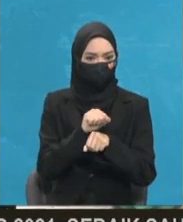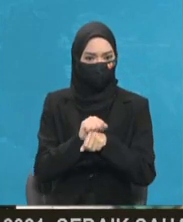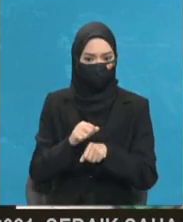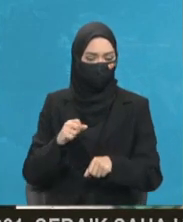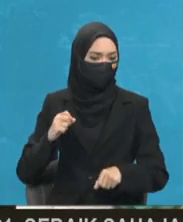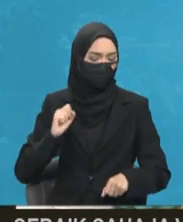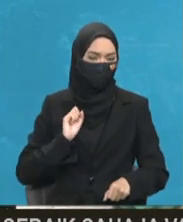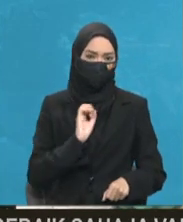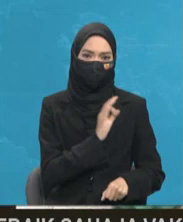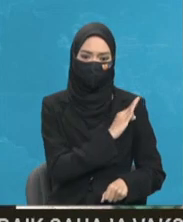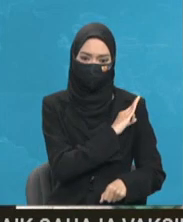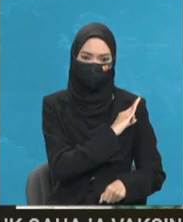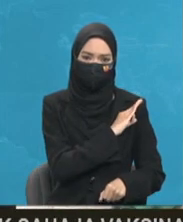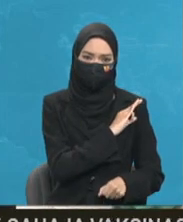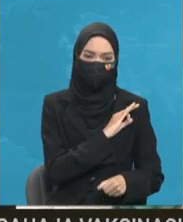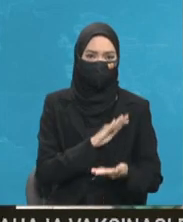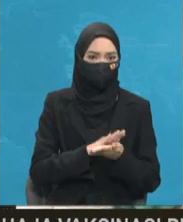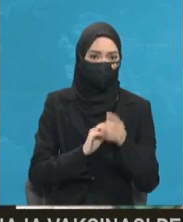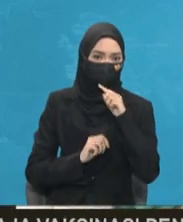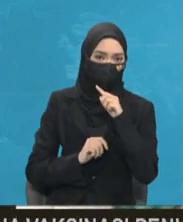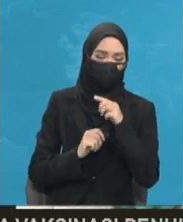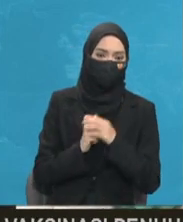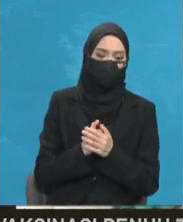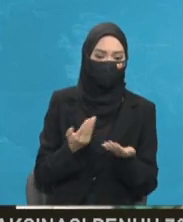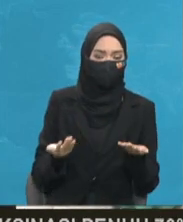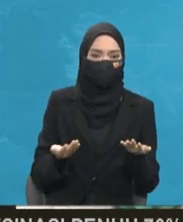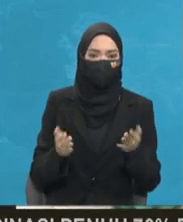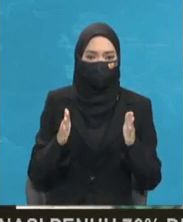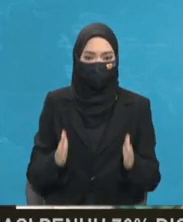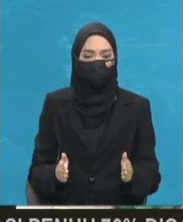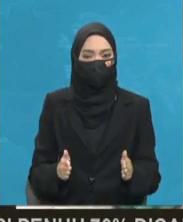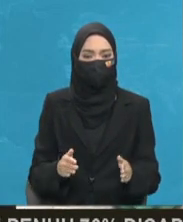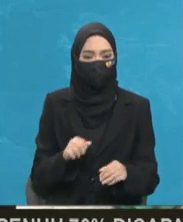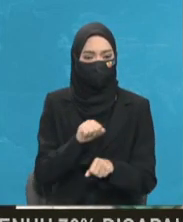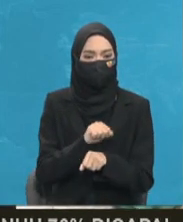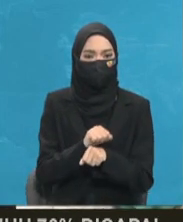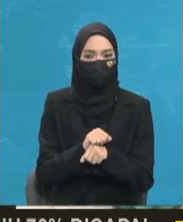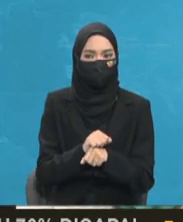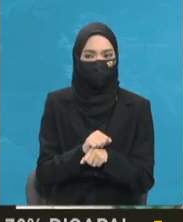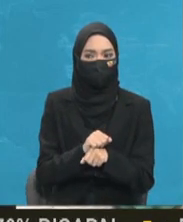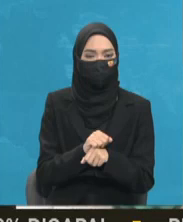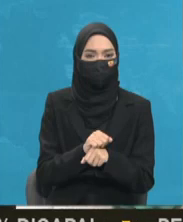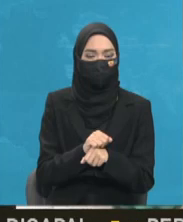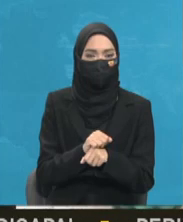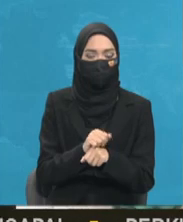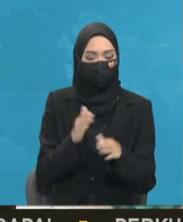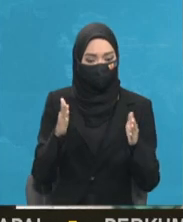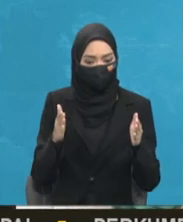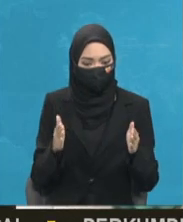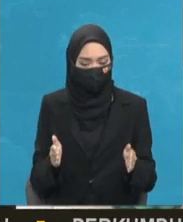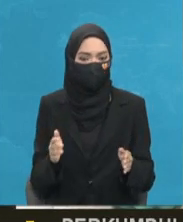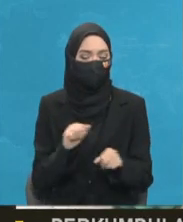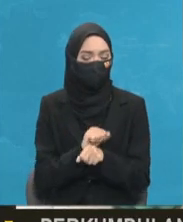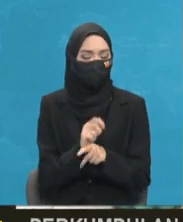staff Hai petugas dan penjaga di sekolah-sekolah pusat penjagaan kanak-kanak